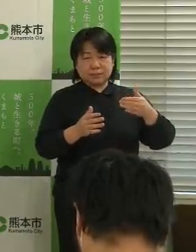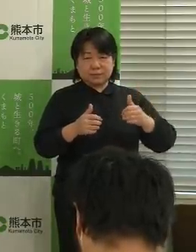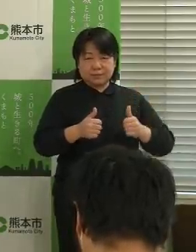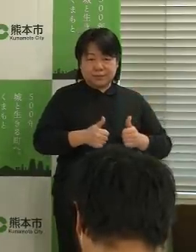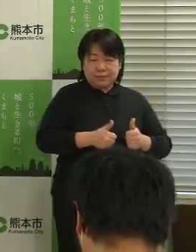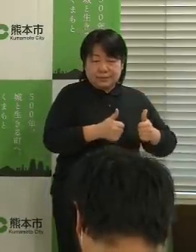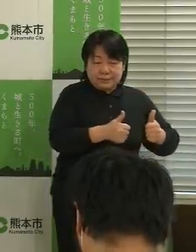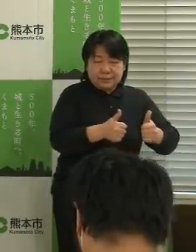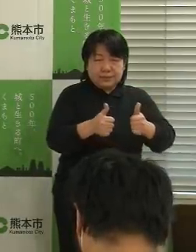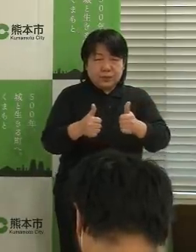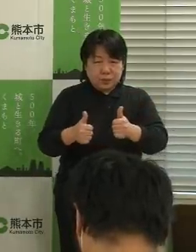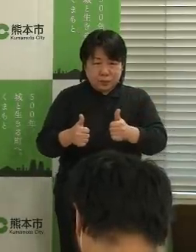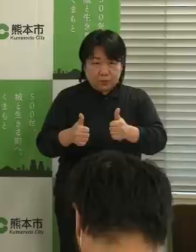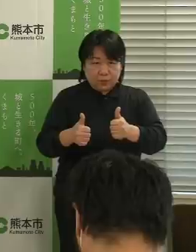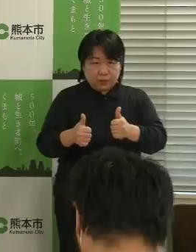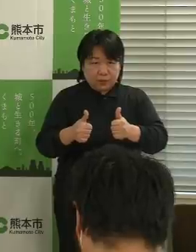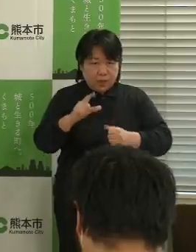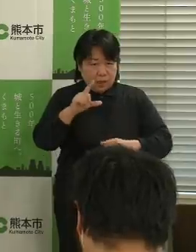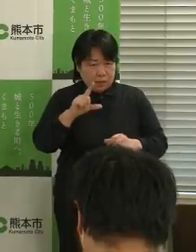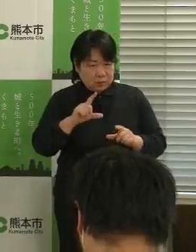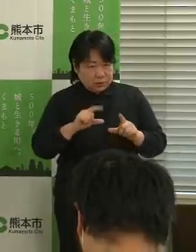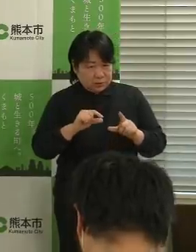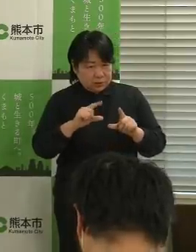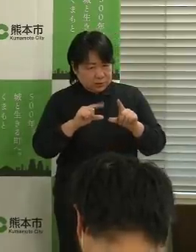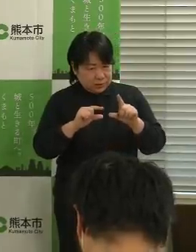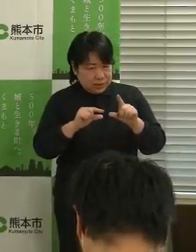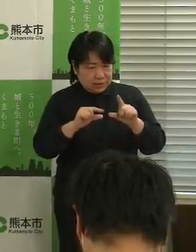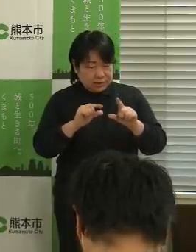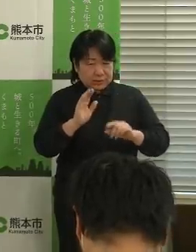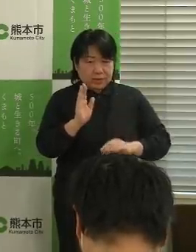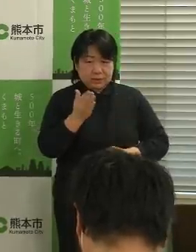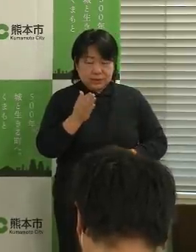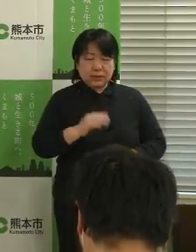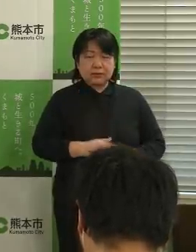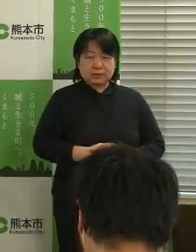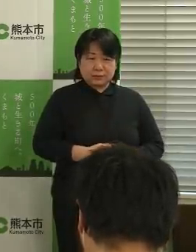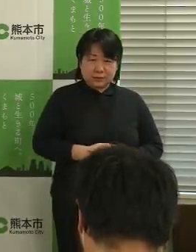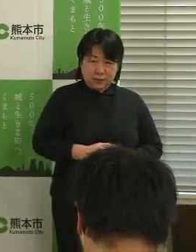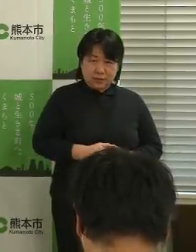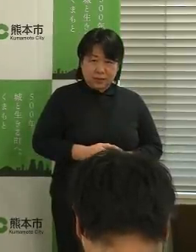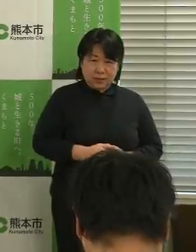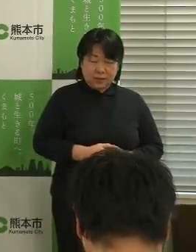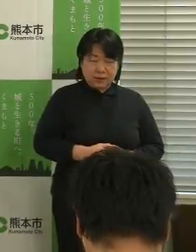にはですねやはり少ないわけでありますけれども、それでもですね、